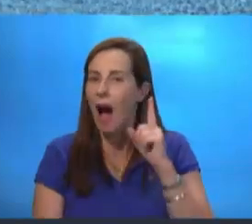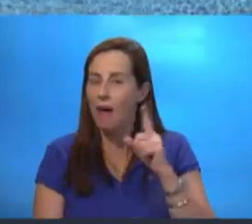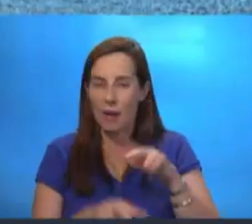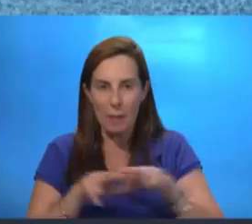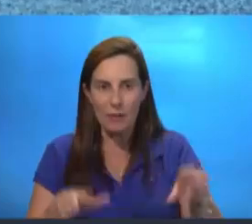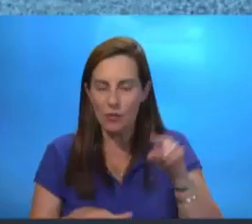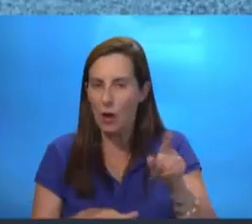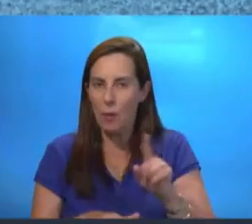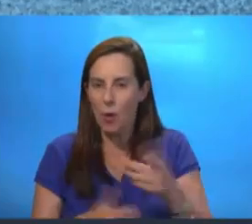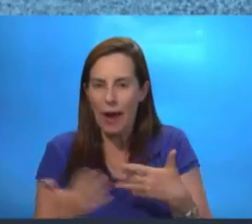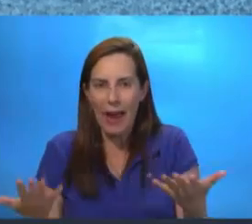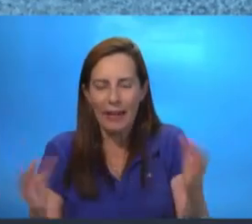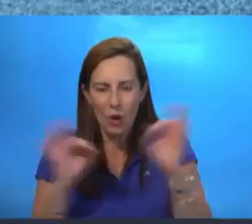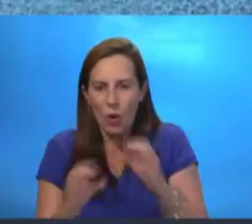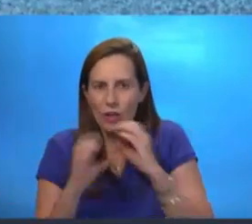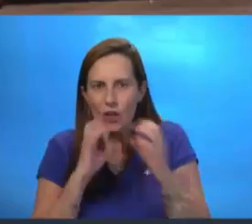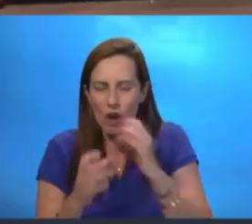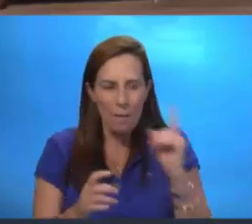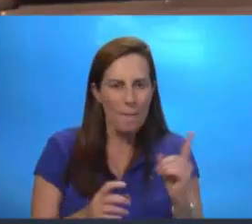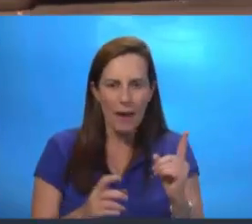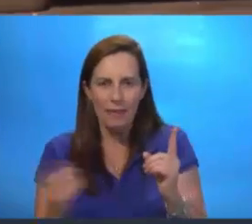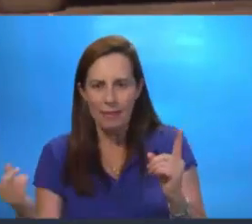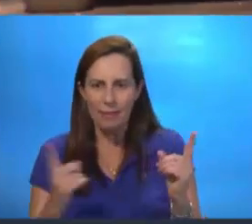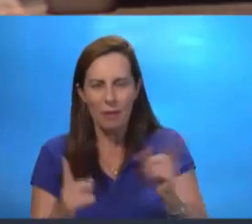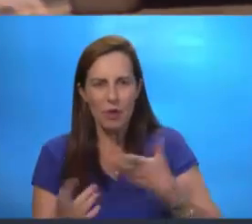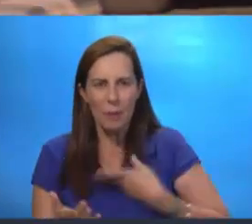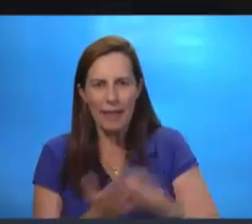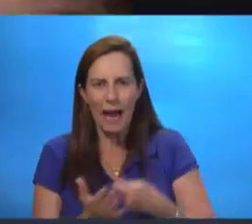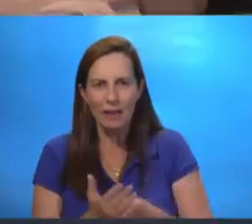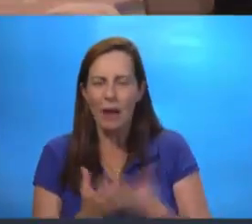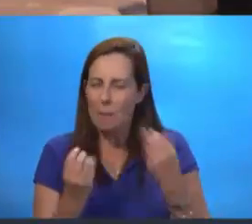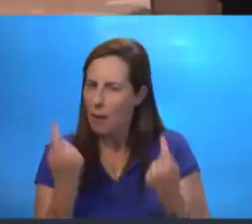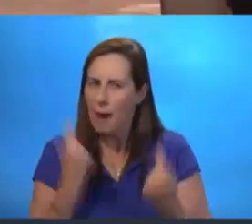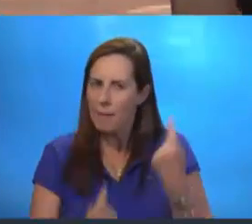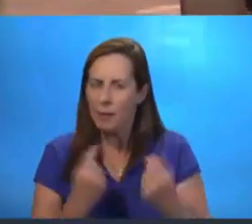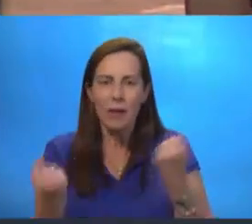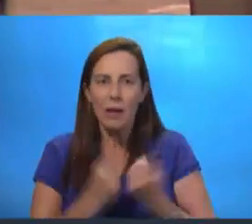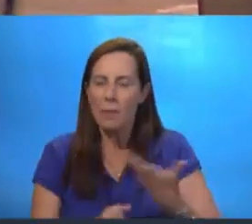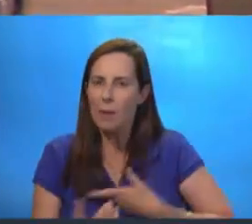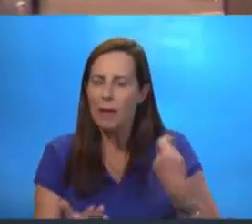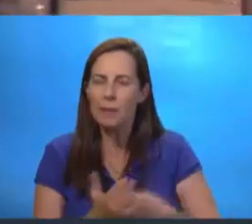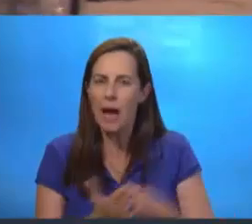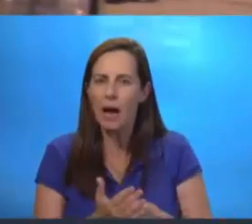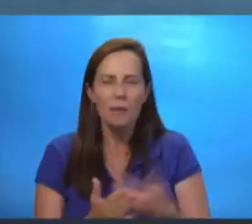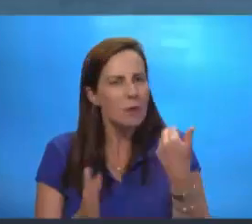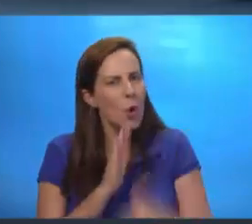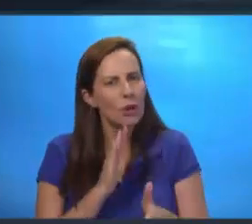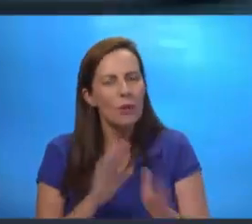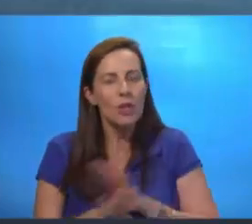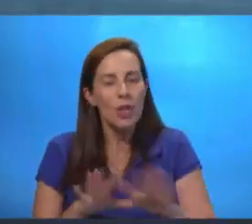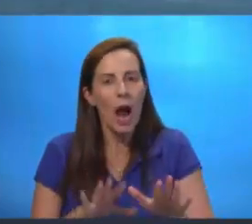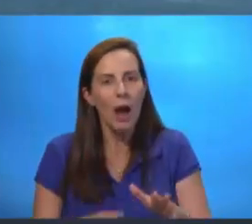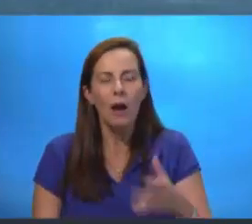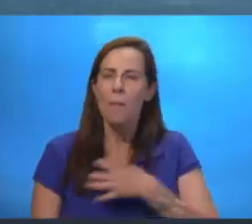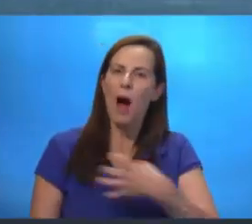לא מתקיימת כלל תקשורת בין נותן למקבל הכנס, בהרבה מקרים נהגים מקבלים כנסות מיותרים שרק מעשירים את